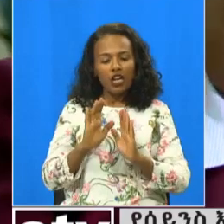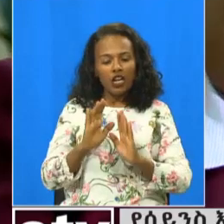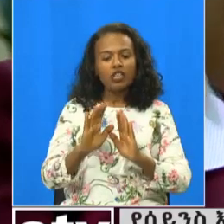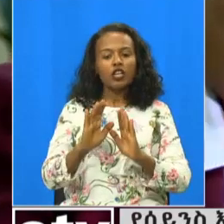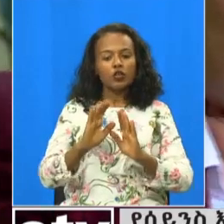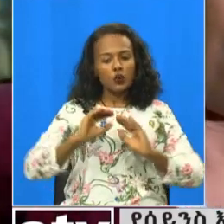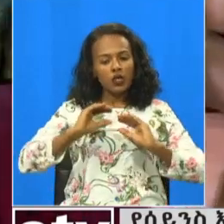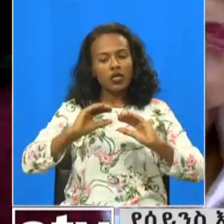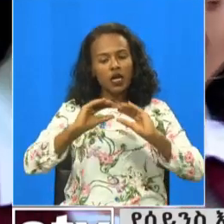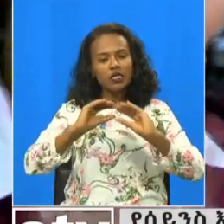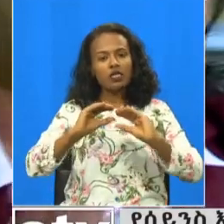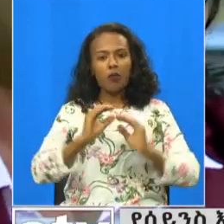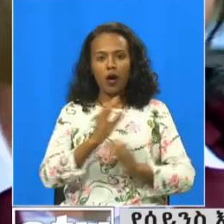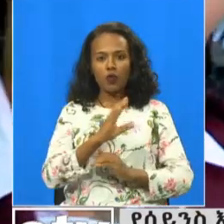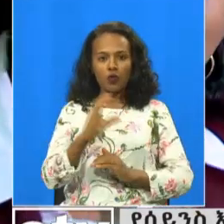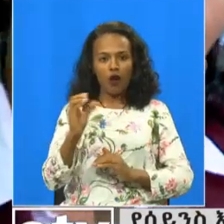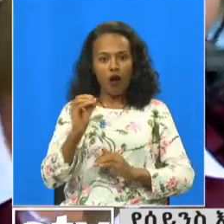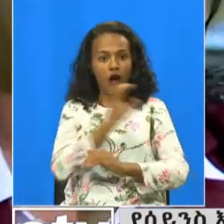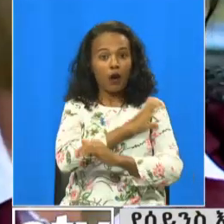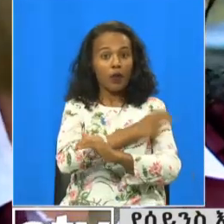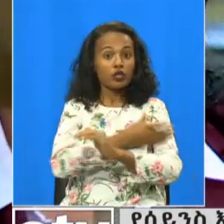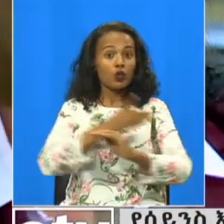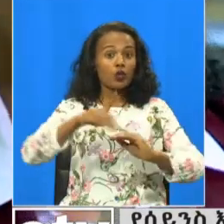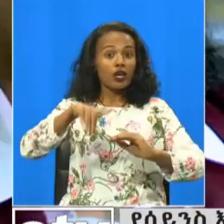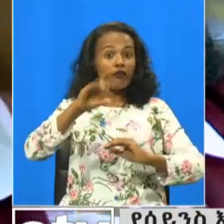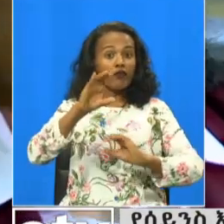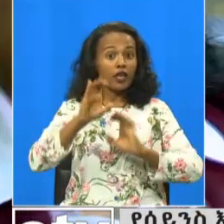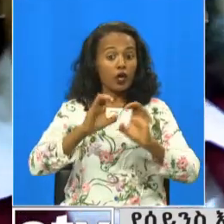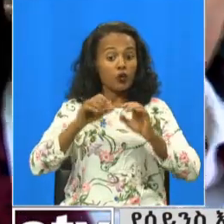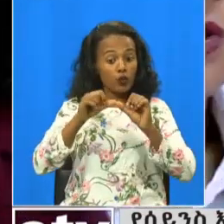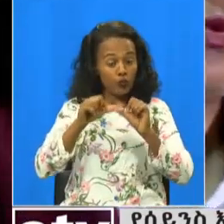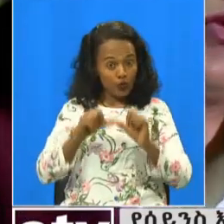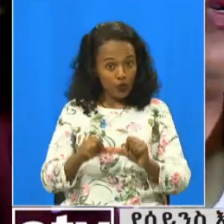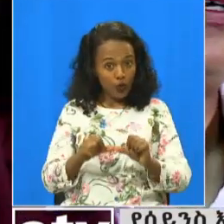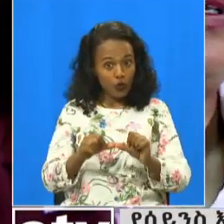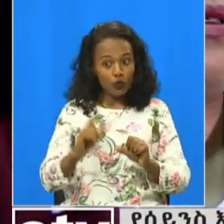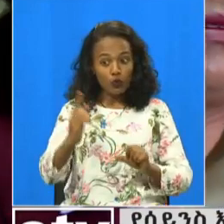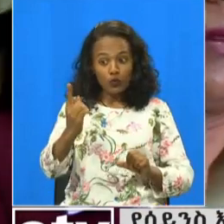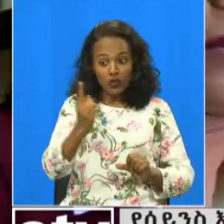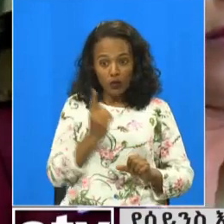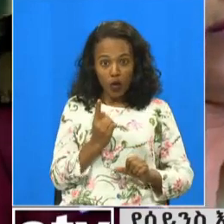ራሳቸውን ያስተማሩና አቅማቸውን ከፍ ያደረጉ ቢቆዩ ሲመጡ